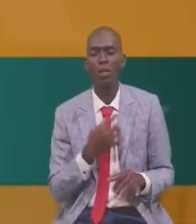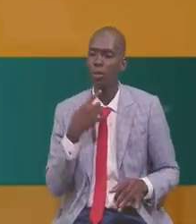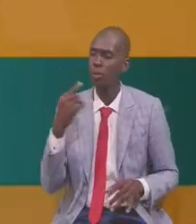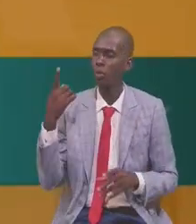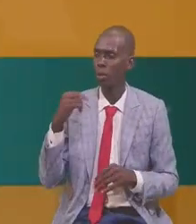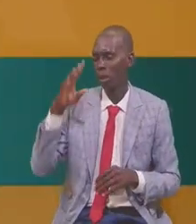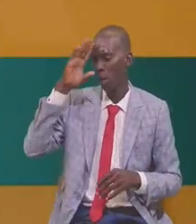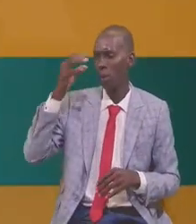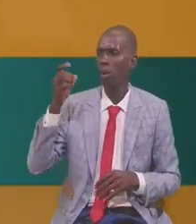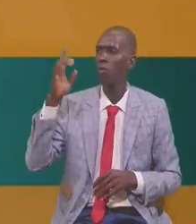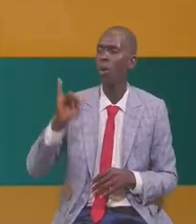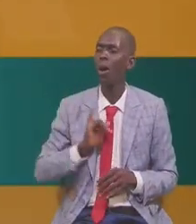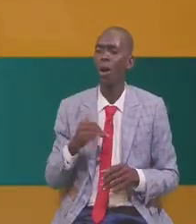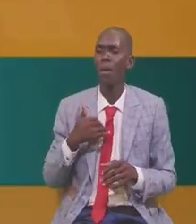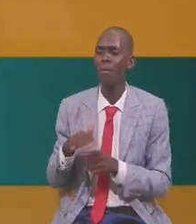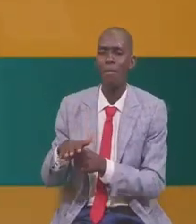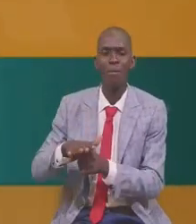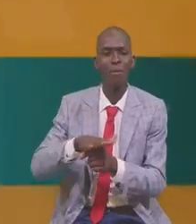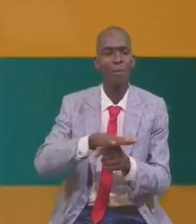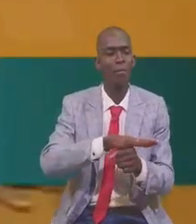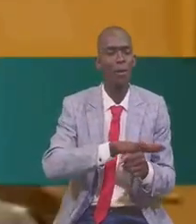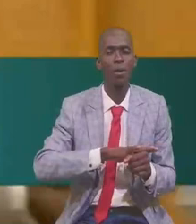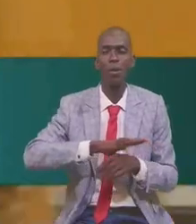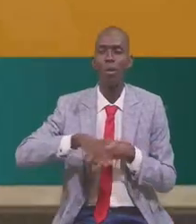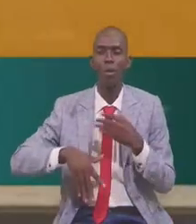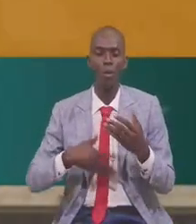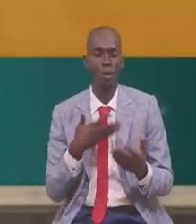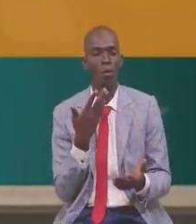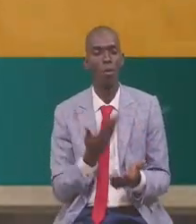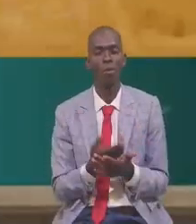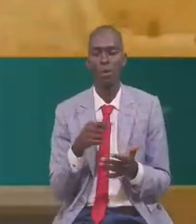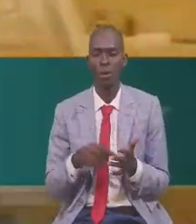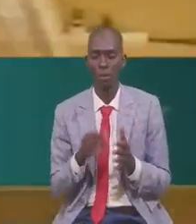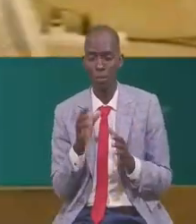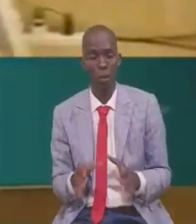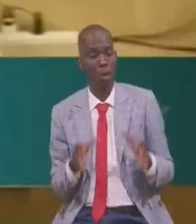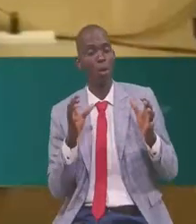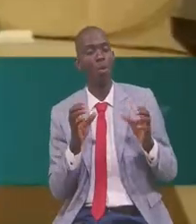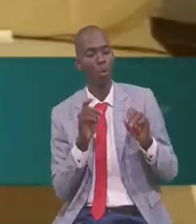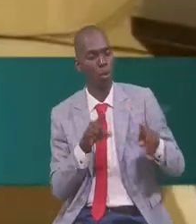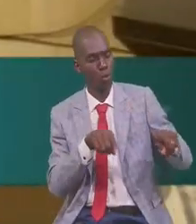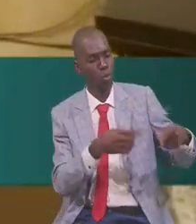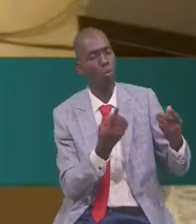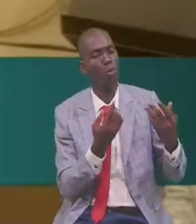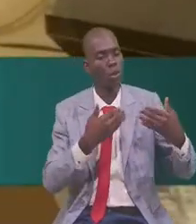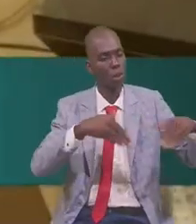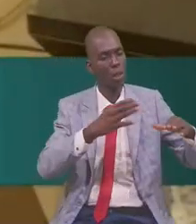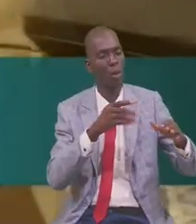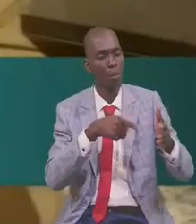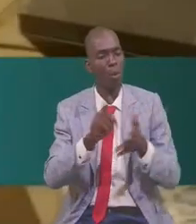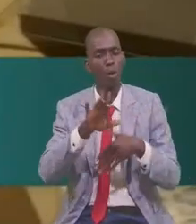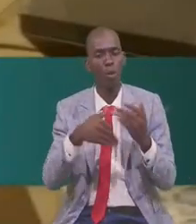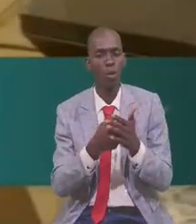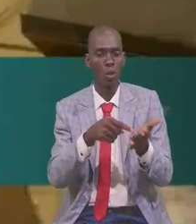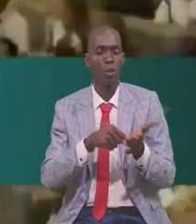J'ai rempli tout cela. Qu'est-ce qu'il faut faire? Va vendre et paie toutes tes dettes. Tes dettes sont payées au nom